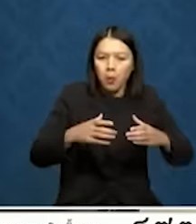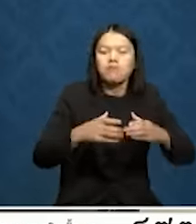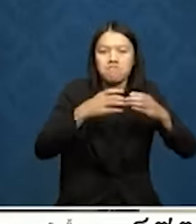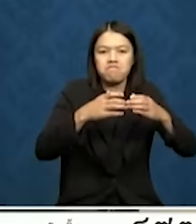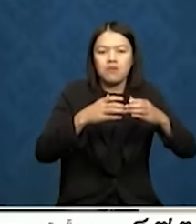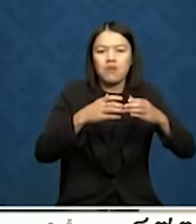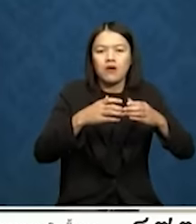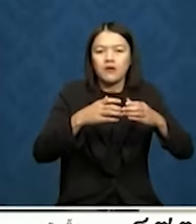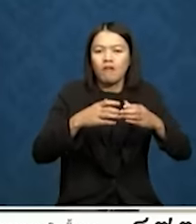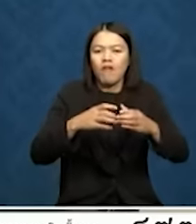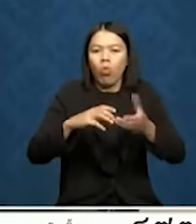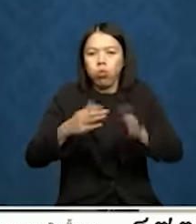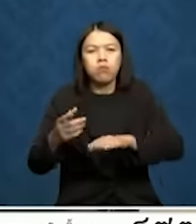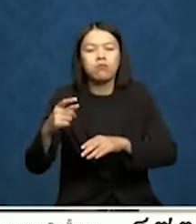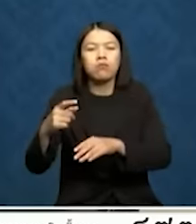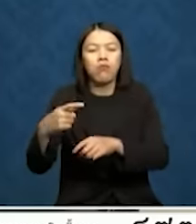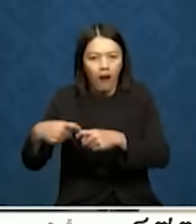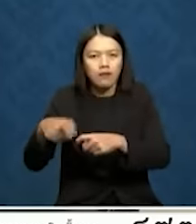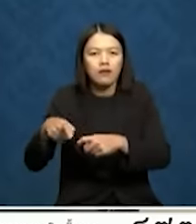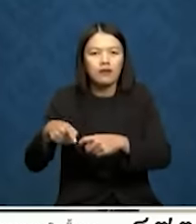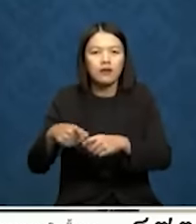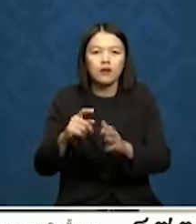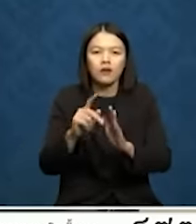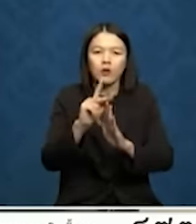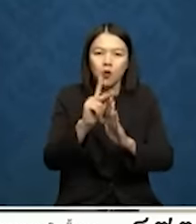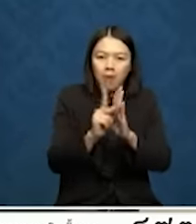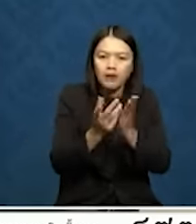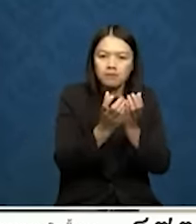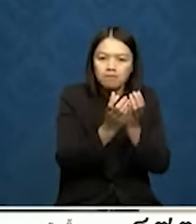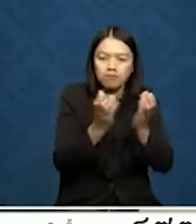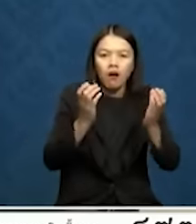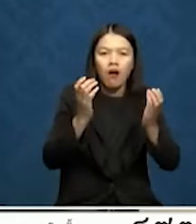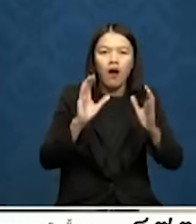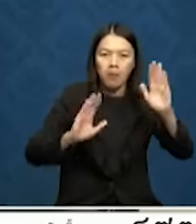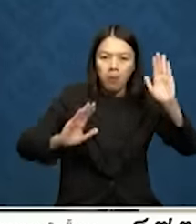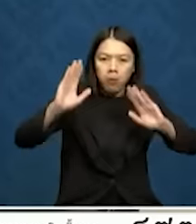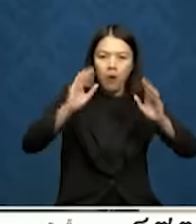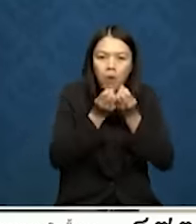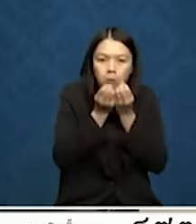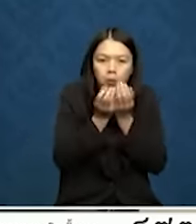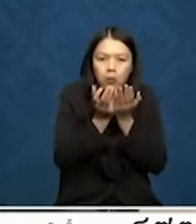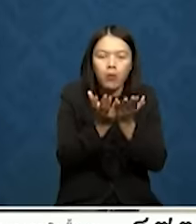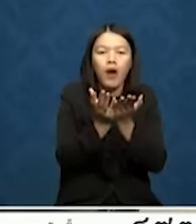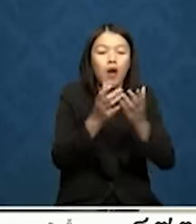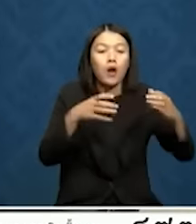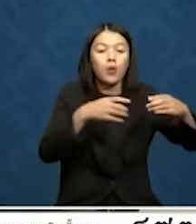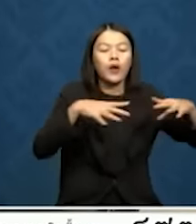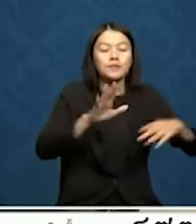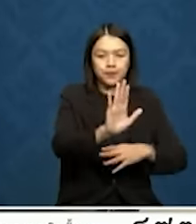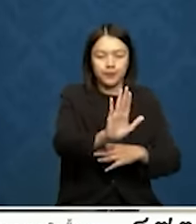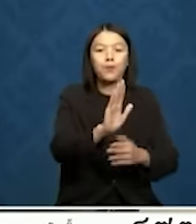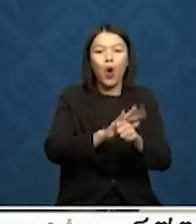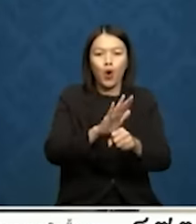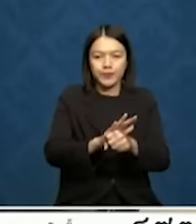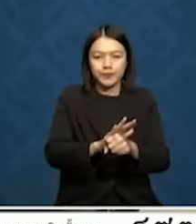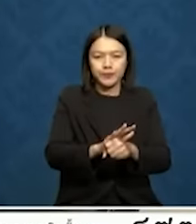าจับมือกันเพื่อจะแก้ไขกฎหมายรัฐธรรมนูญให้เป็นประชาธิปไตยและขออํานวยอวยพรให้ฝ่ายค้าน โอเคนี้พอแล้ว